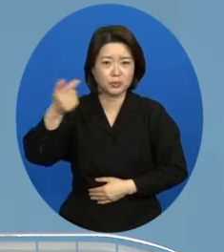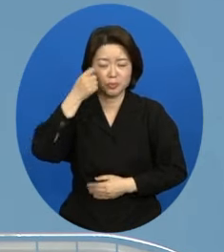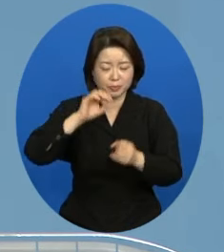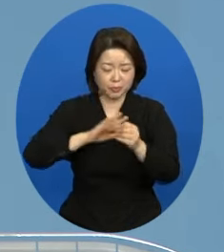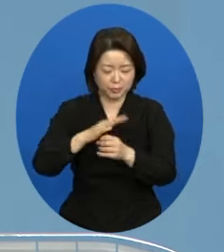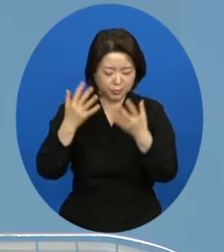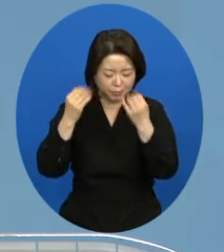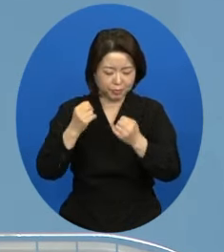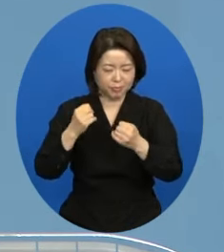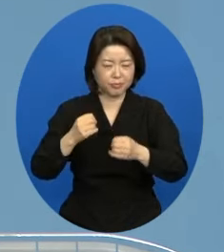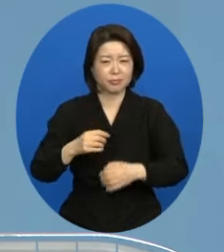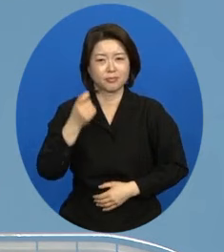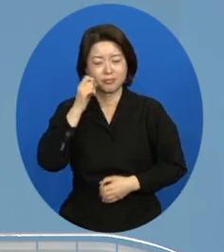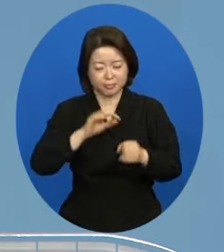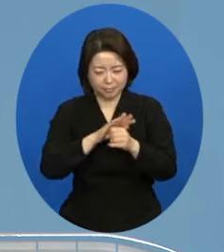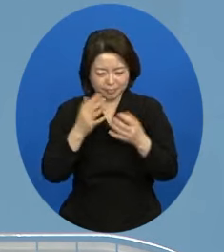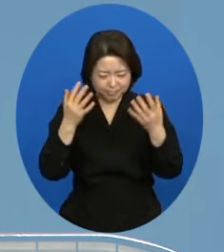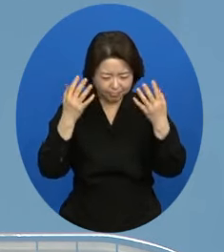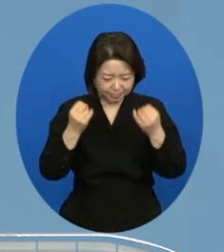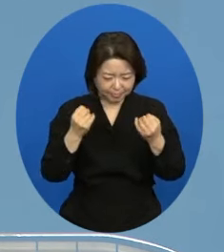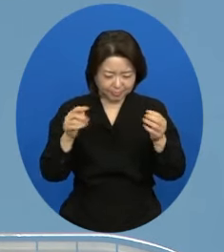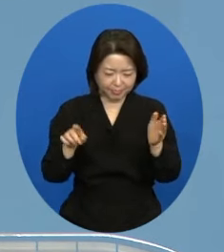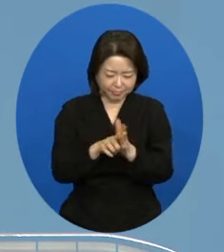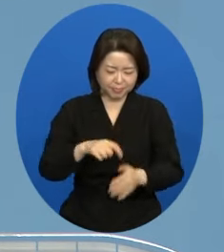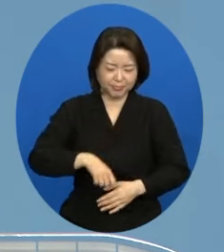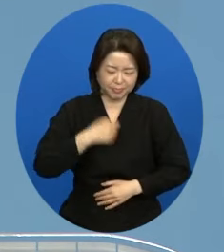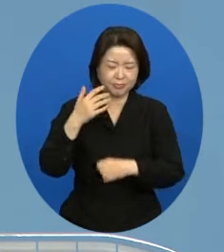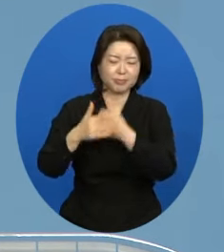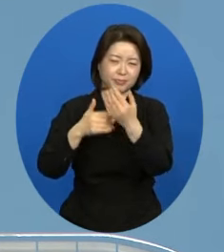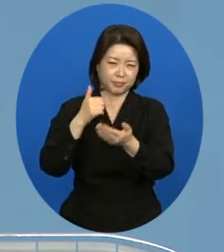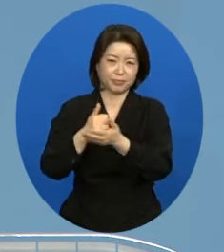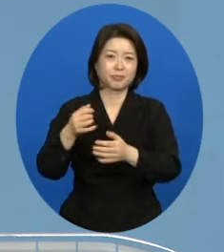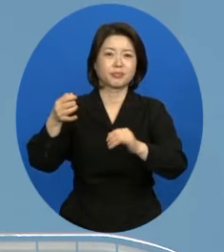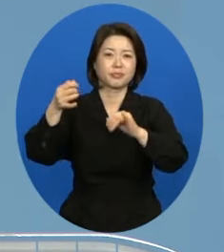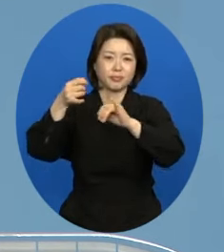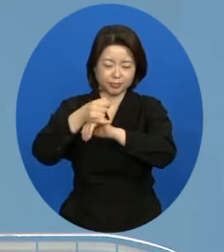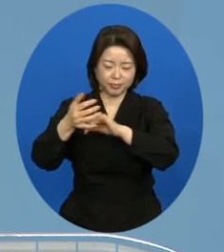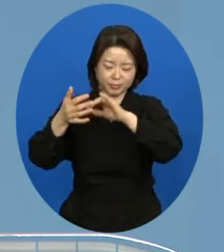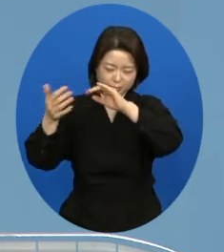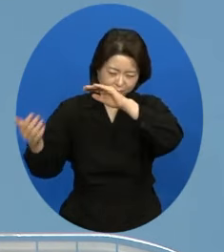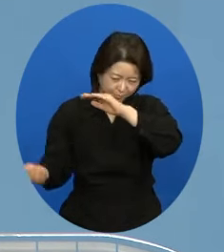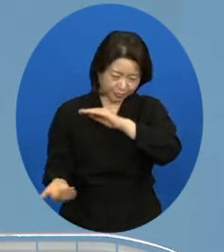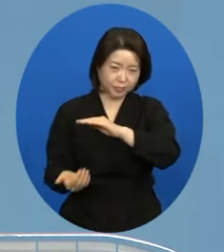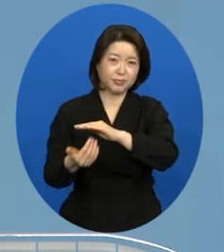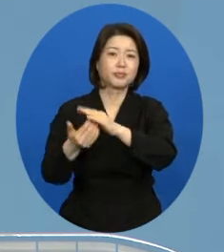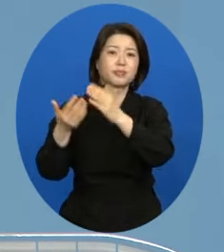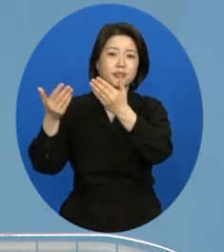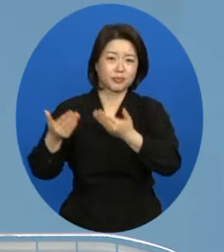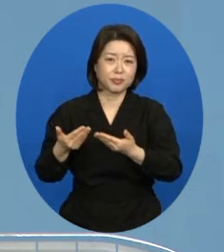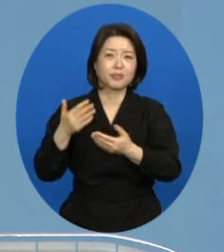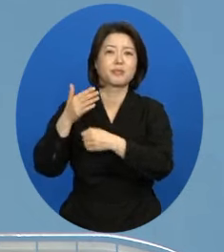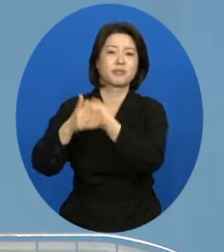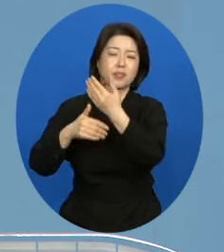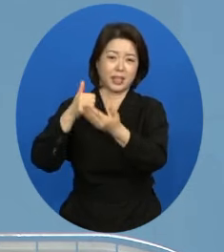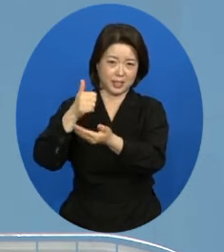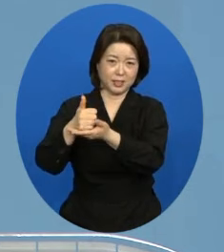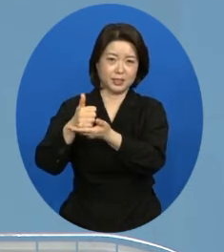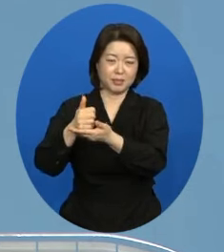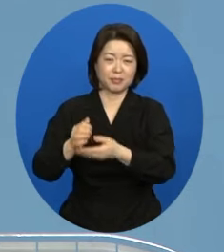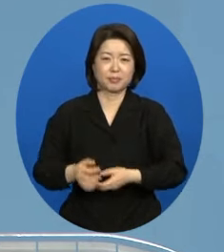긍휼이 풍성하시길 하나님 약속을 반드시 지키시는 우리 아버지